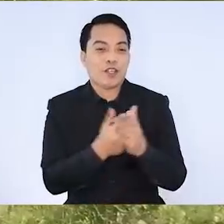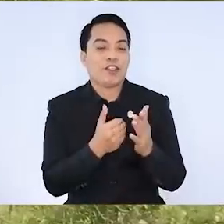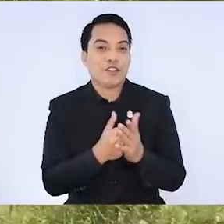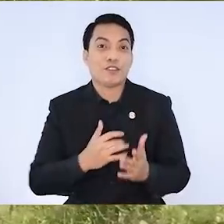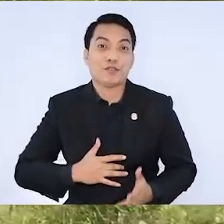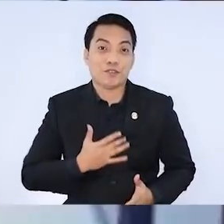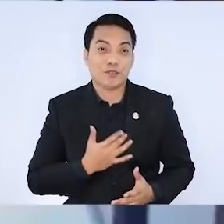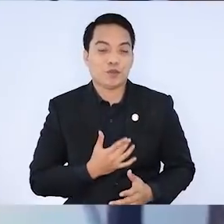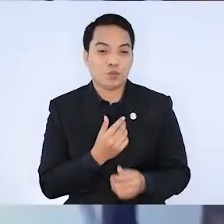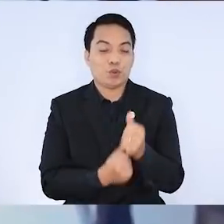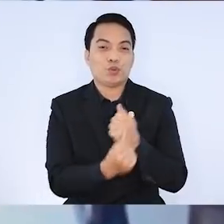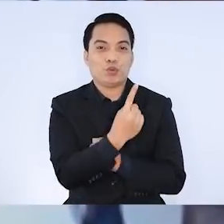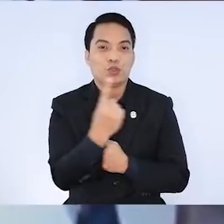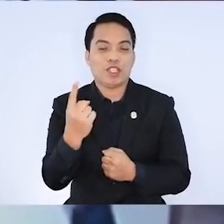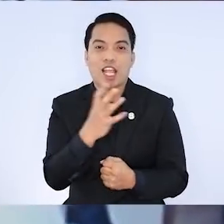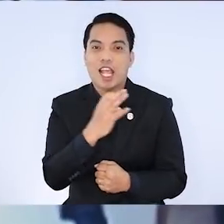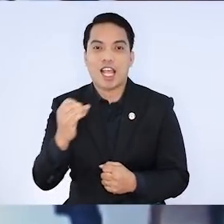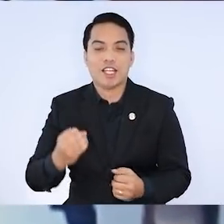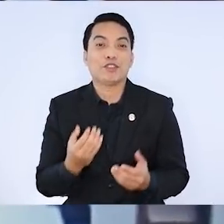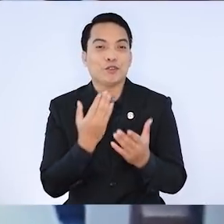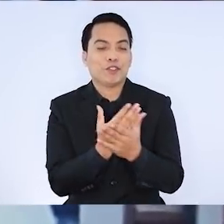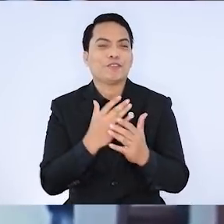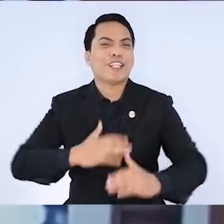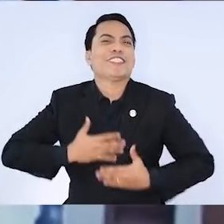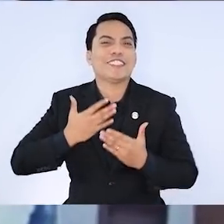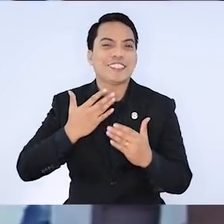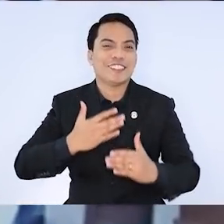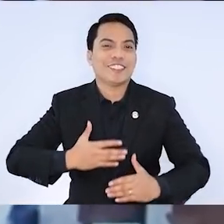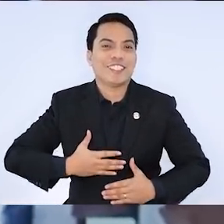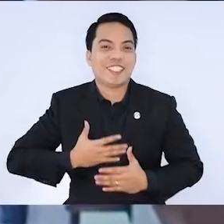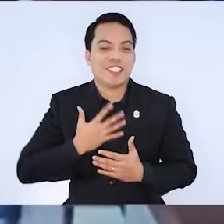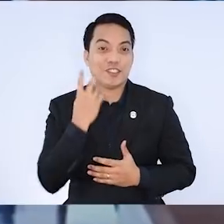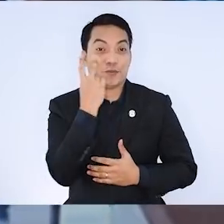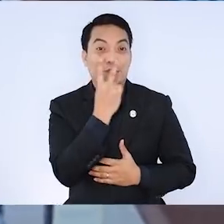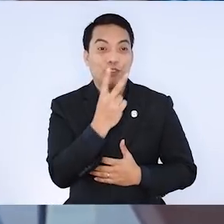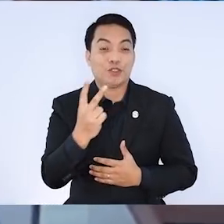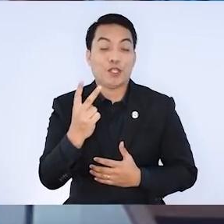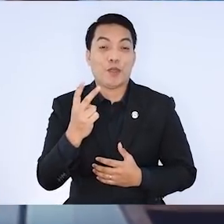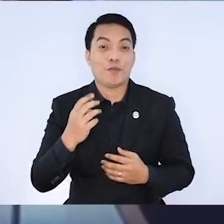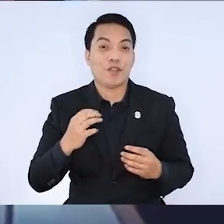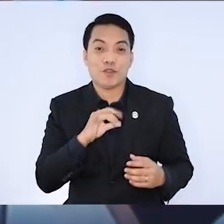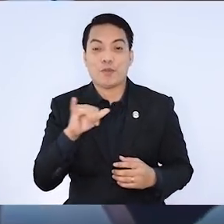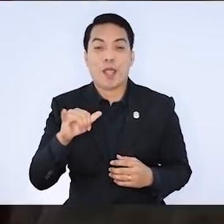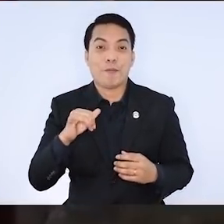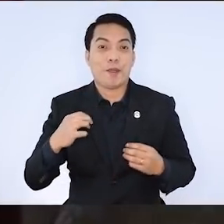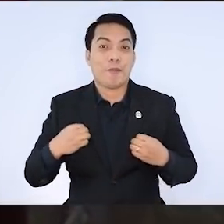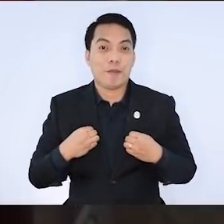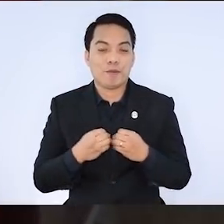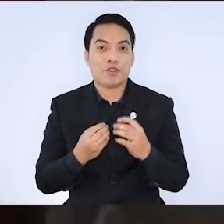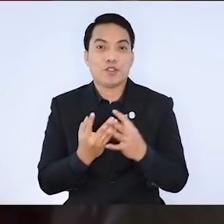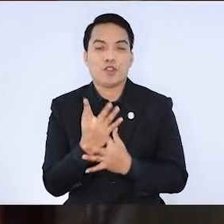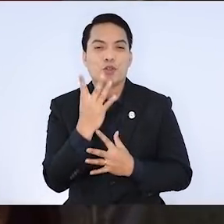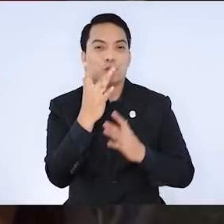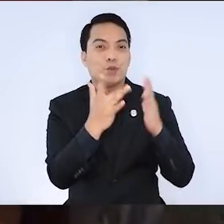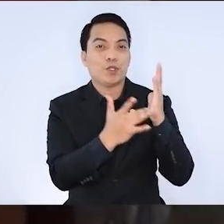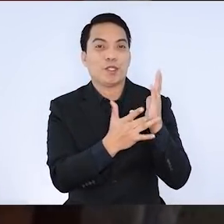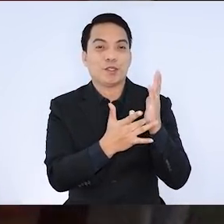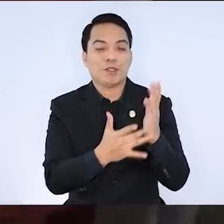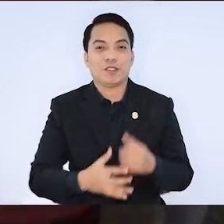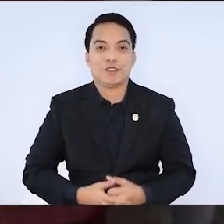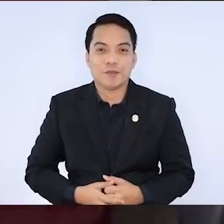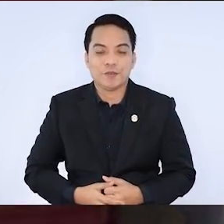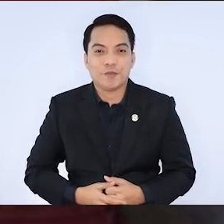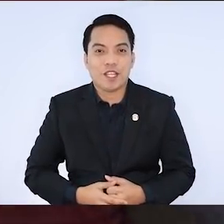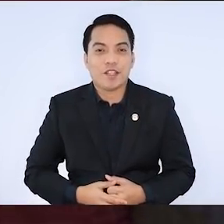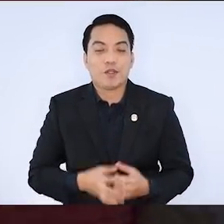ng isa't isa at naipaaabot ang kasiyahang masilayan ang kapwa-kaanib sa tulong ng internet. Natupad